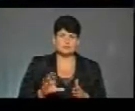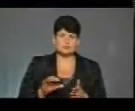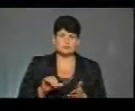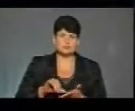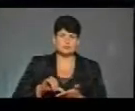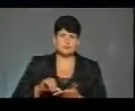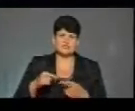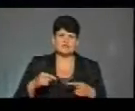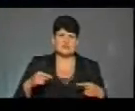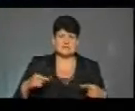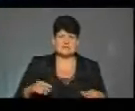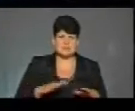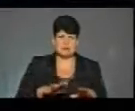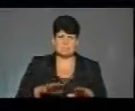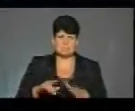містах та